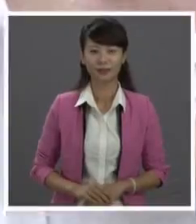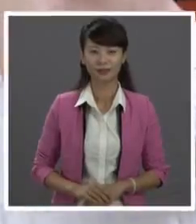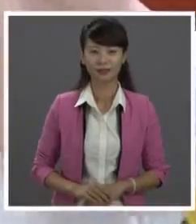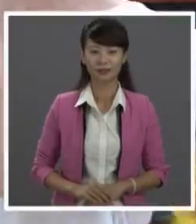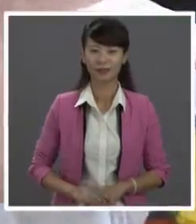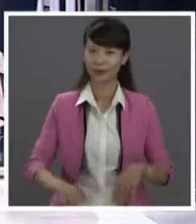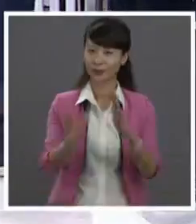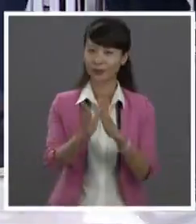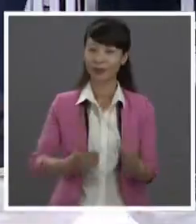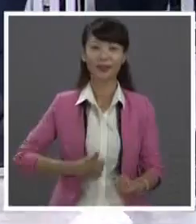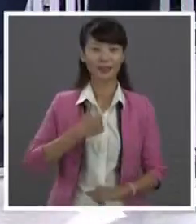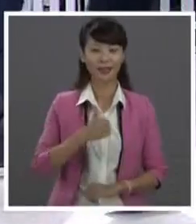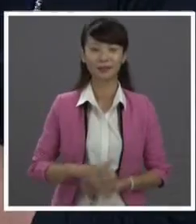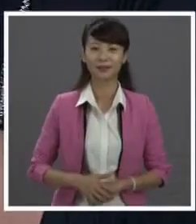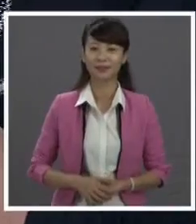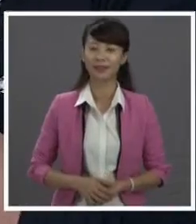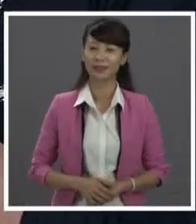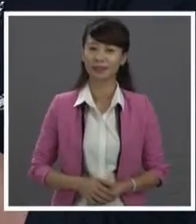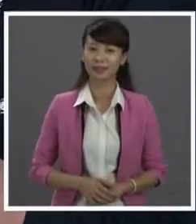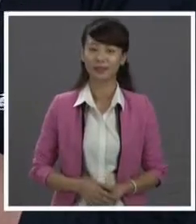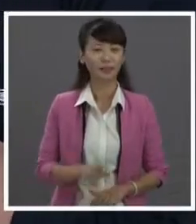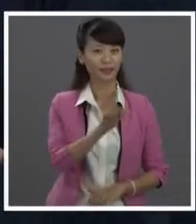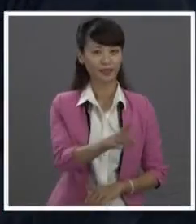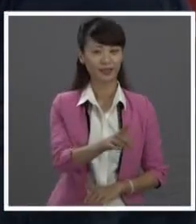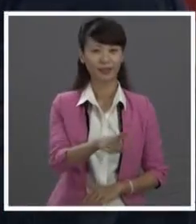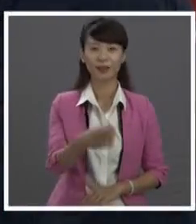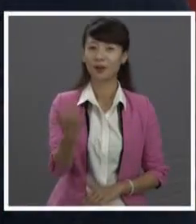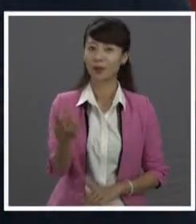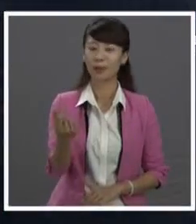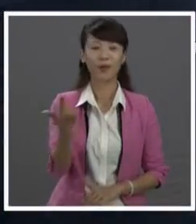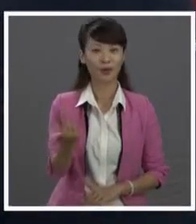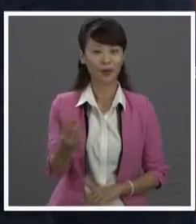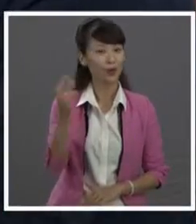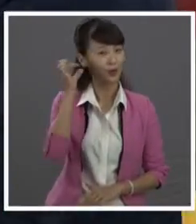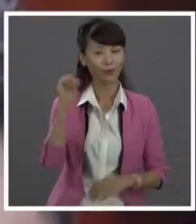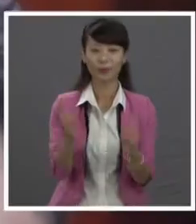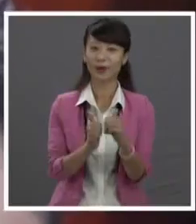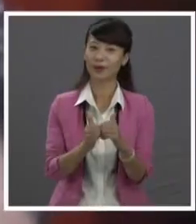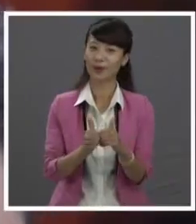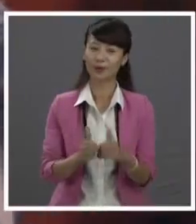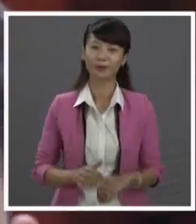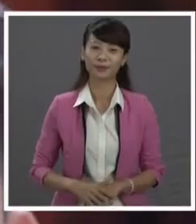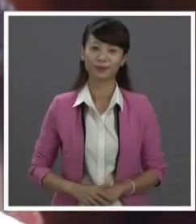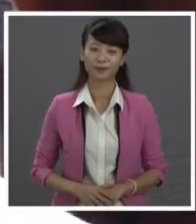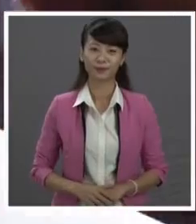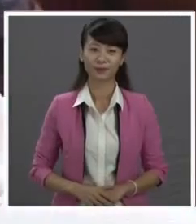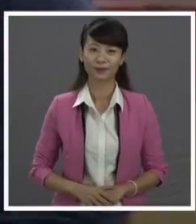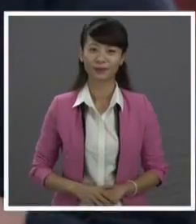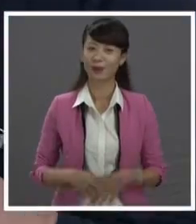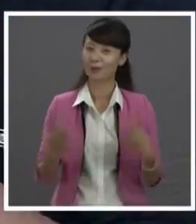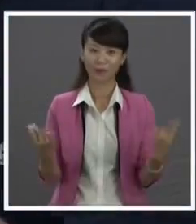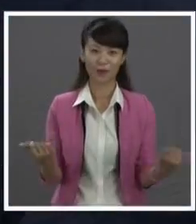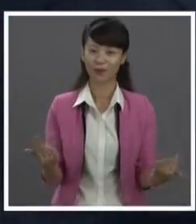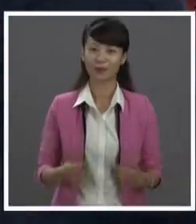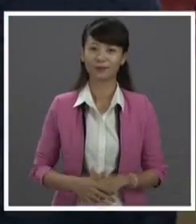队长， 你有没有女 朋友？耶、yeah? ， 没有。 你